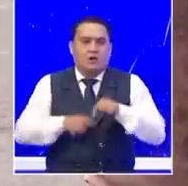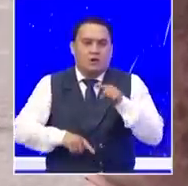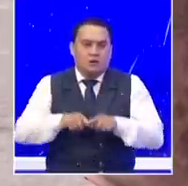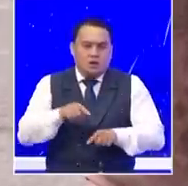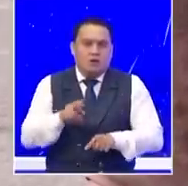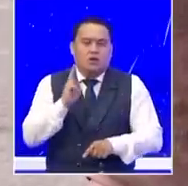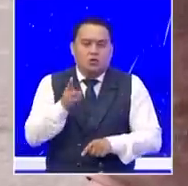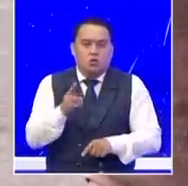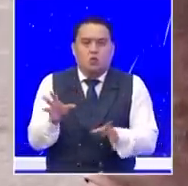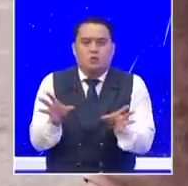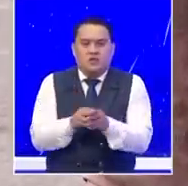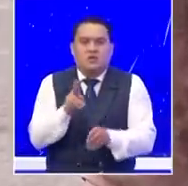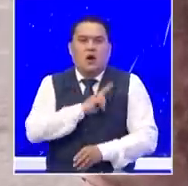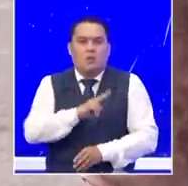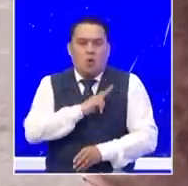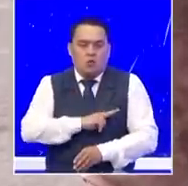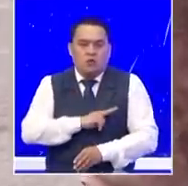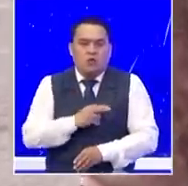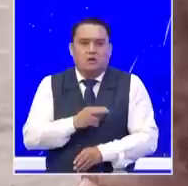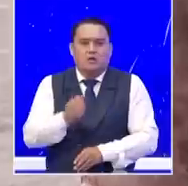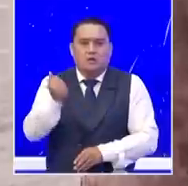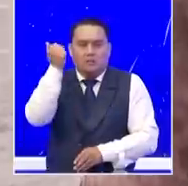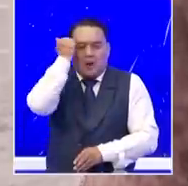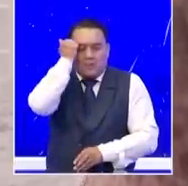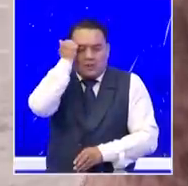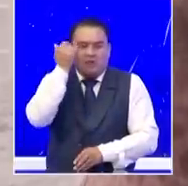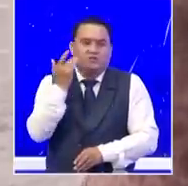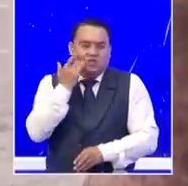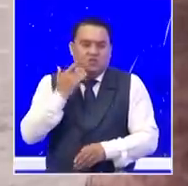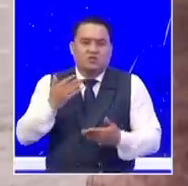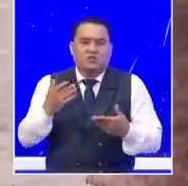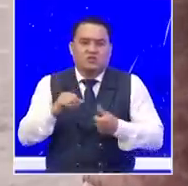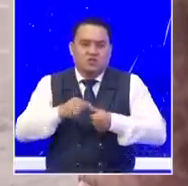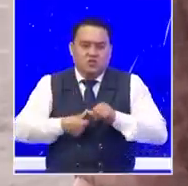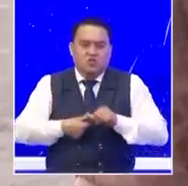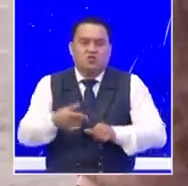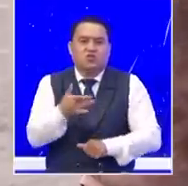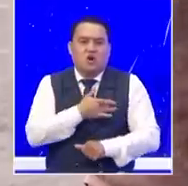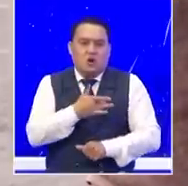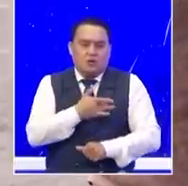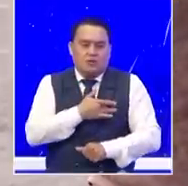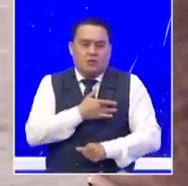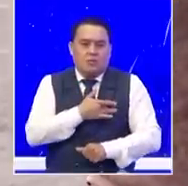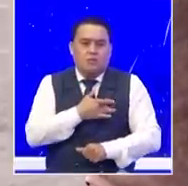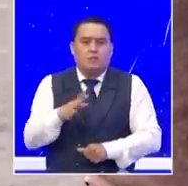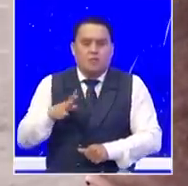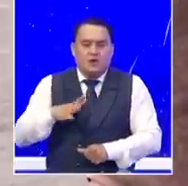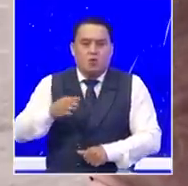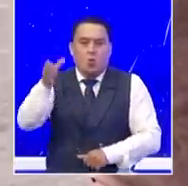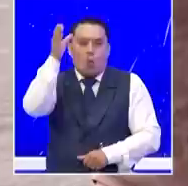живы те, с кем он работал, светлая память о нем будет всегда жить в наших сердцах. Это был светлый,